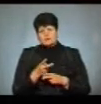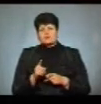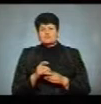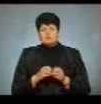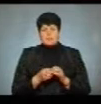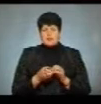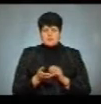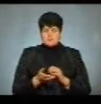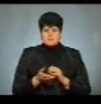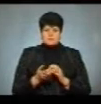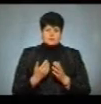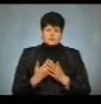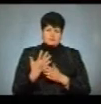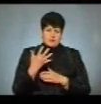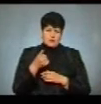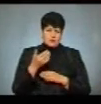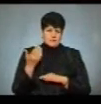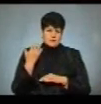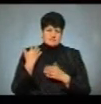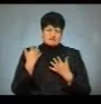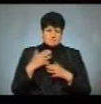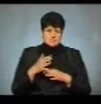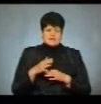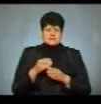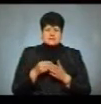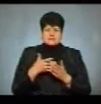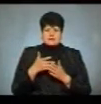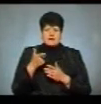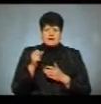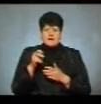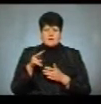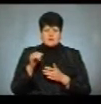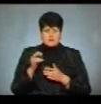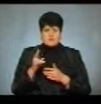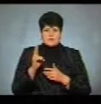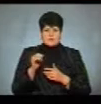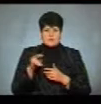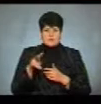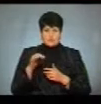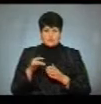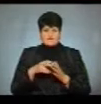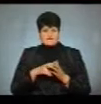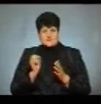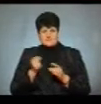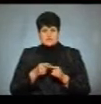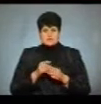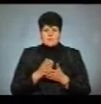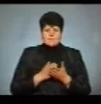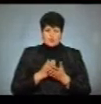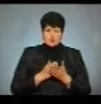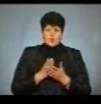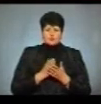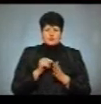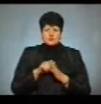проблема. Десь буквально 5 років тому вже з тарифу галокалорії, тобто теплопостачання, виведена ця послуга